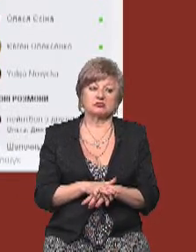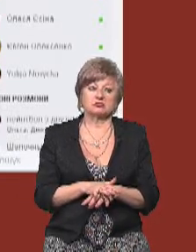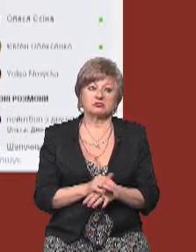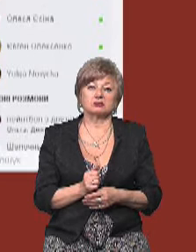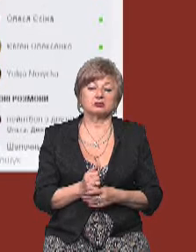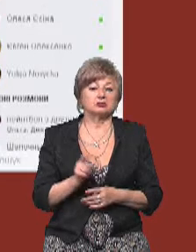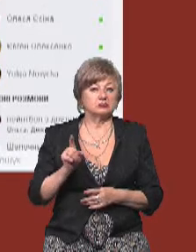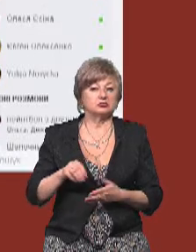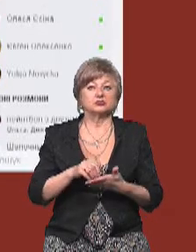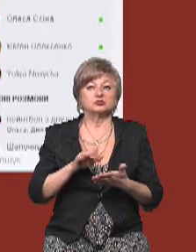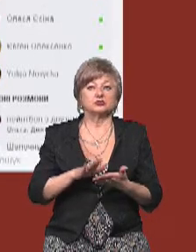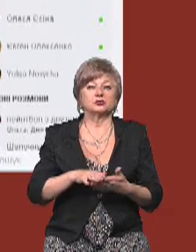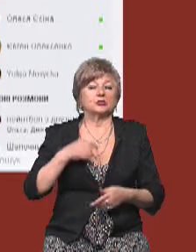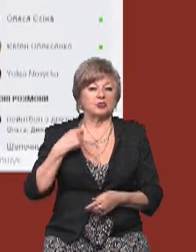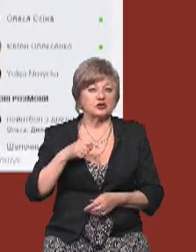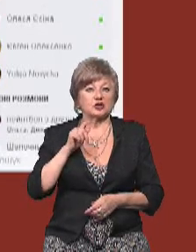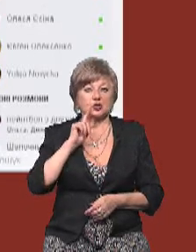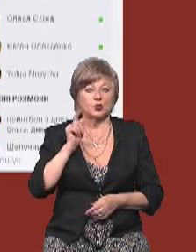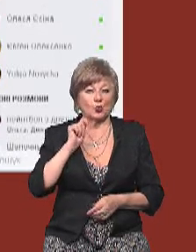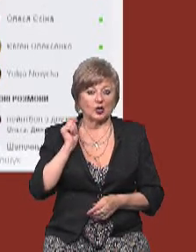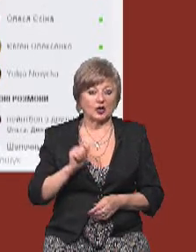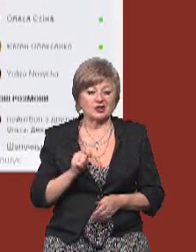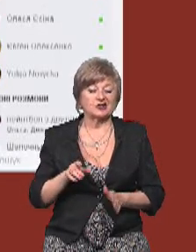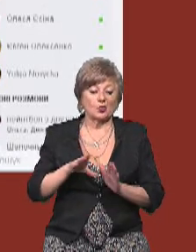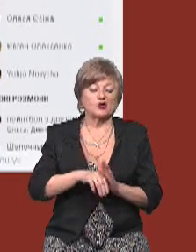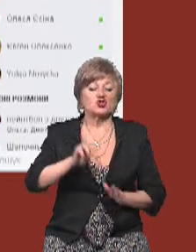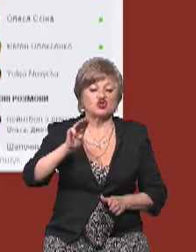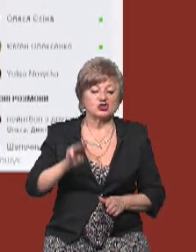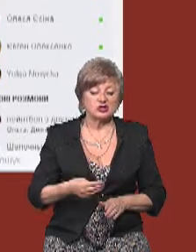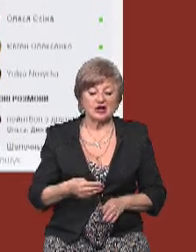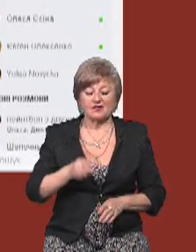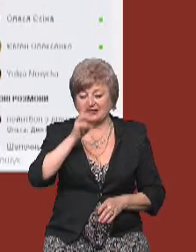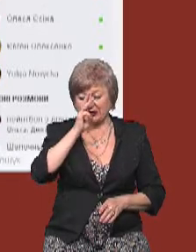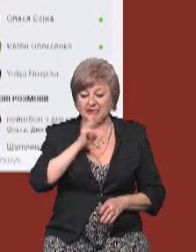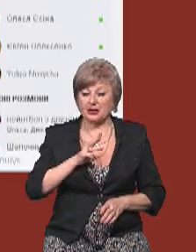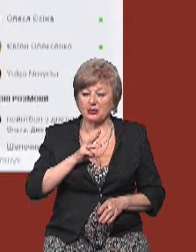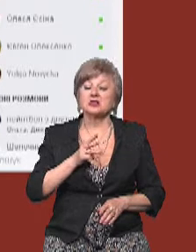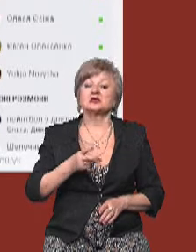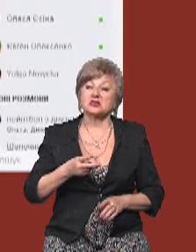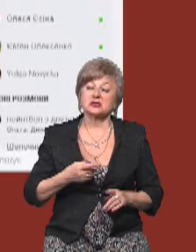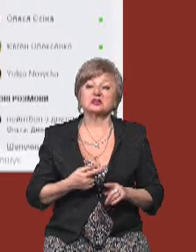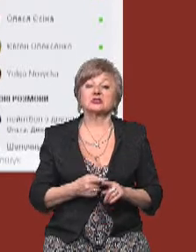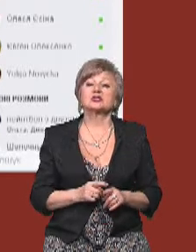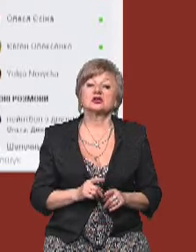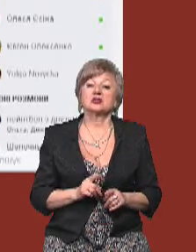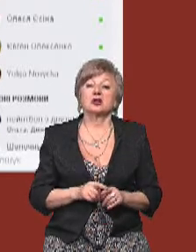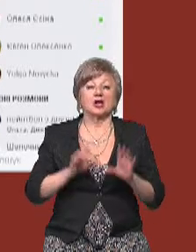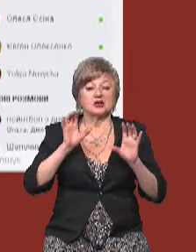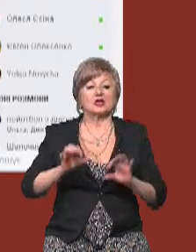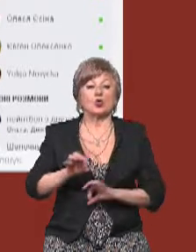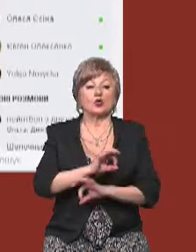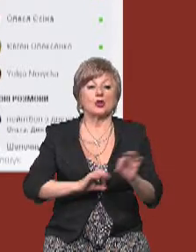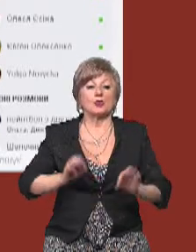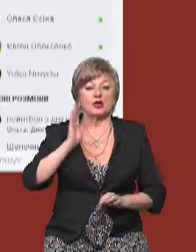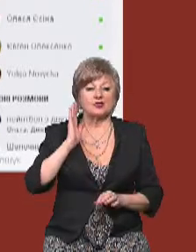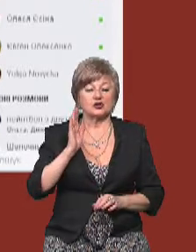Він зазначив також, що президентом України ініційовано відтермінування запровадження штрафних санкцій на 3 місяці, та вже найближчим часом законопроект